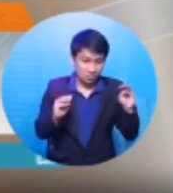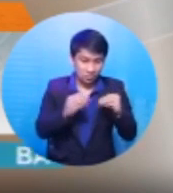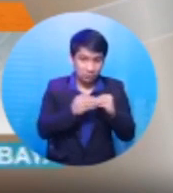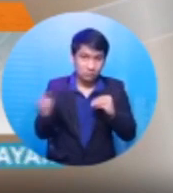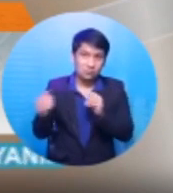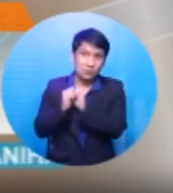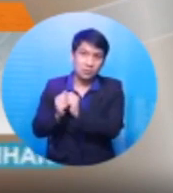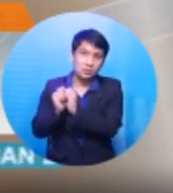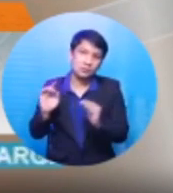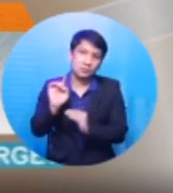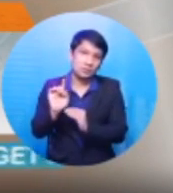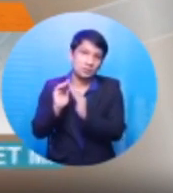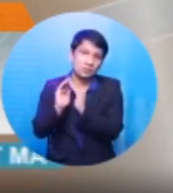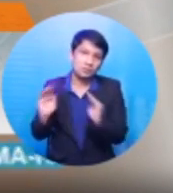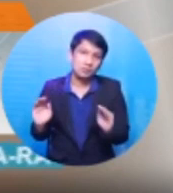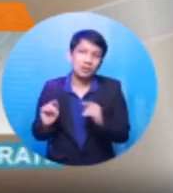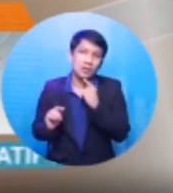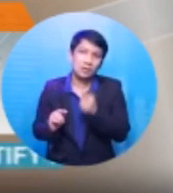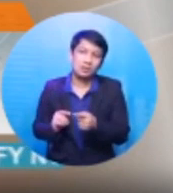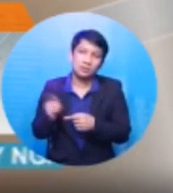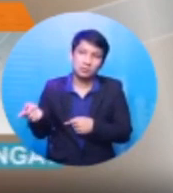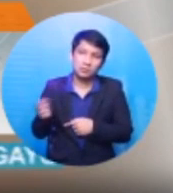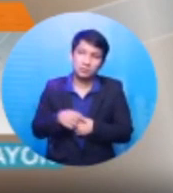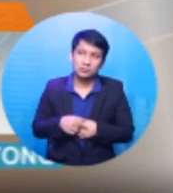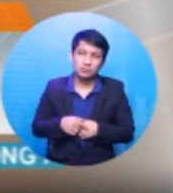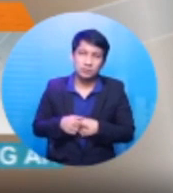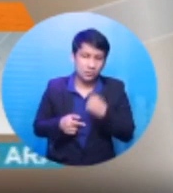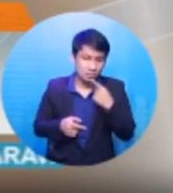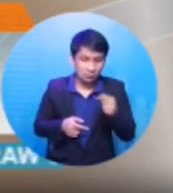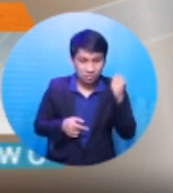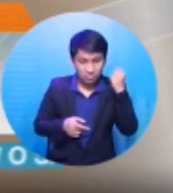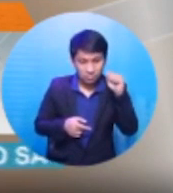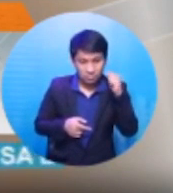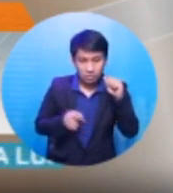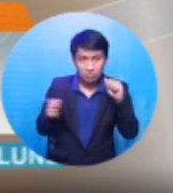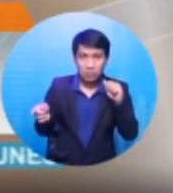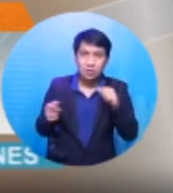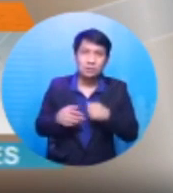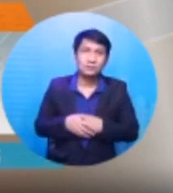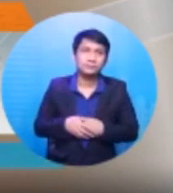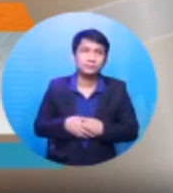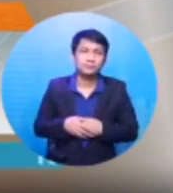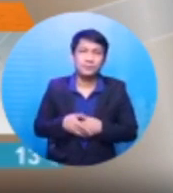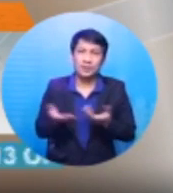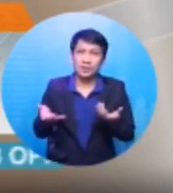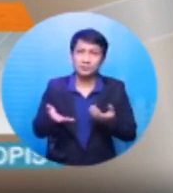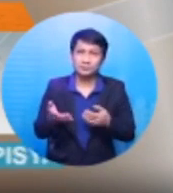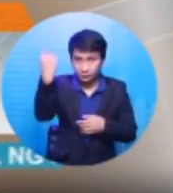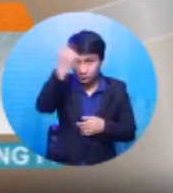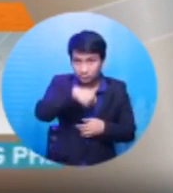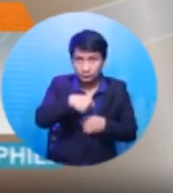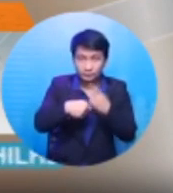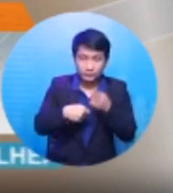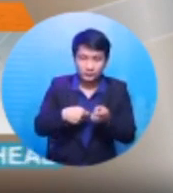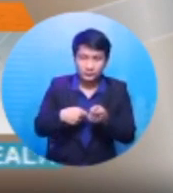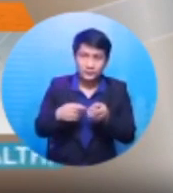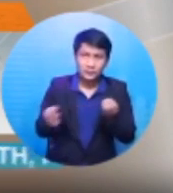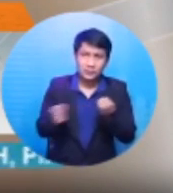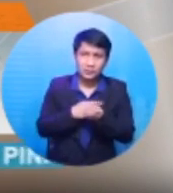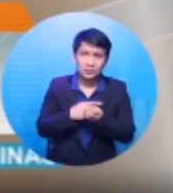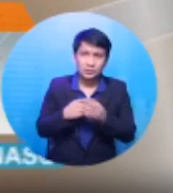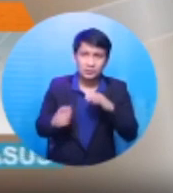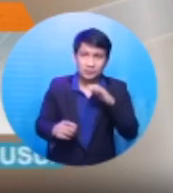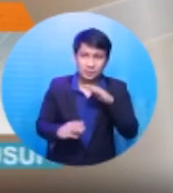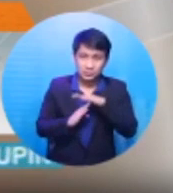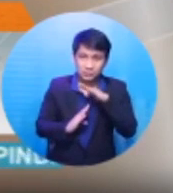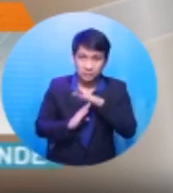isang bahay ata po ata. Yun po naman ang sabi ng tita nung babae. Okay. Now, since graduate na siya, expired na yung student